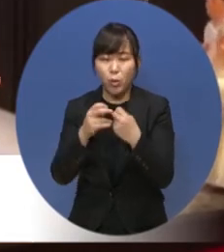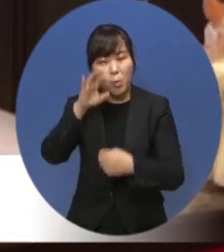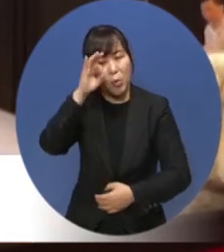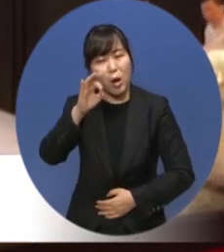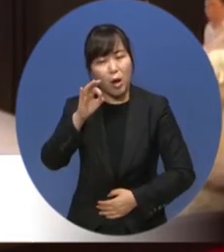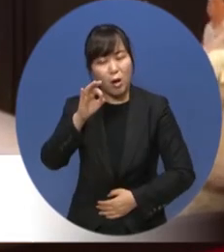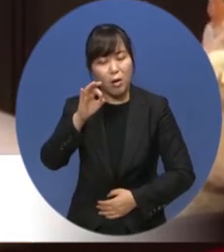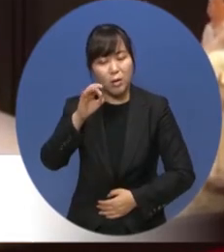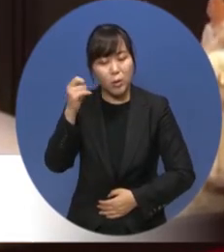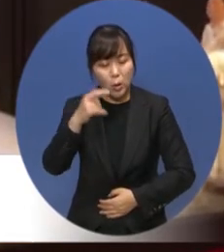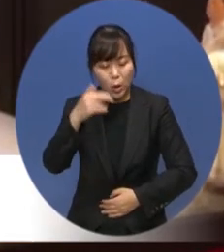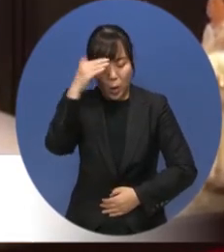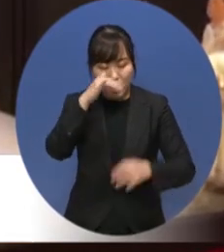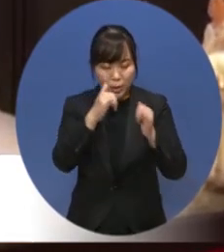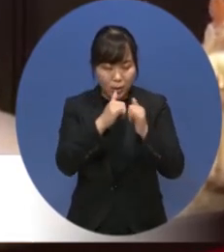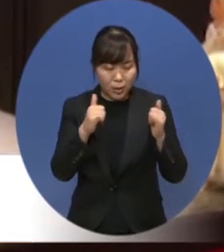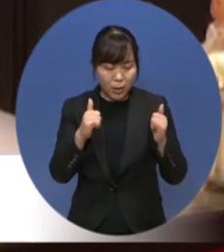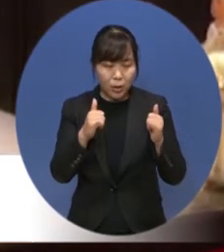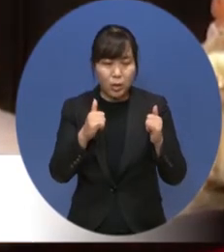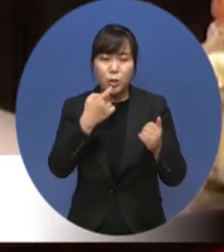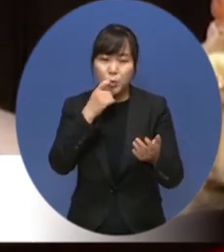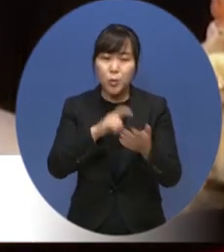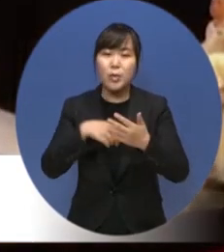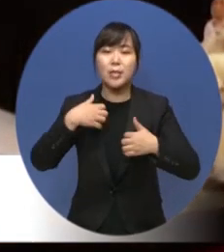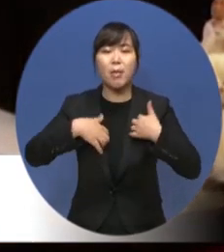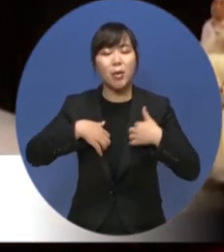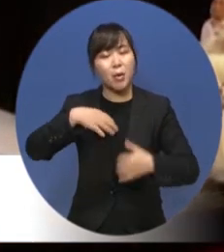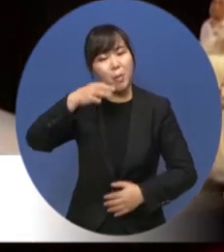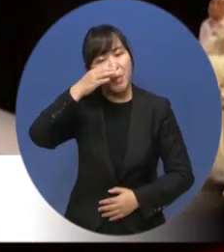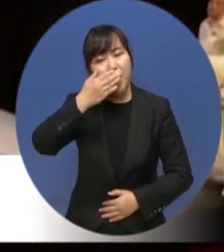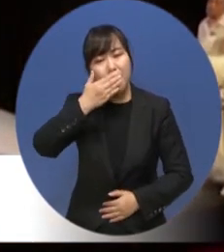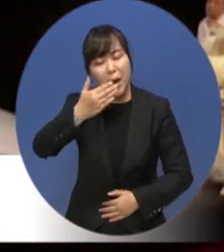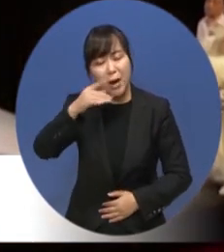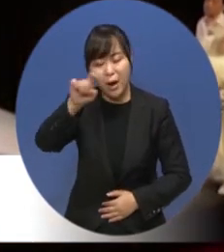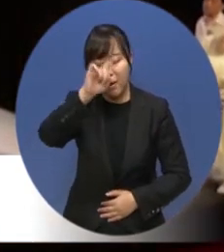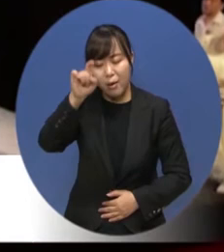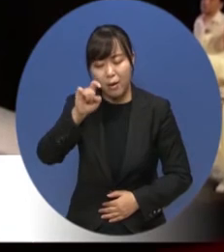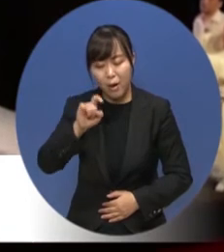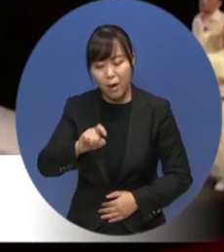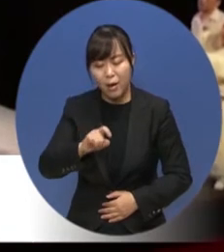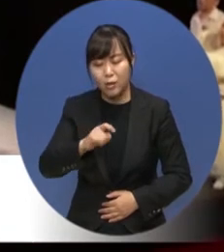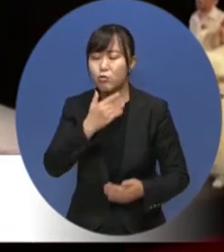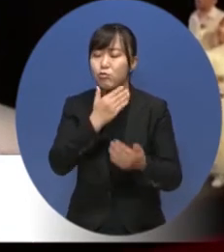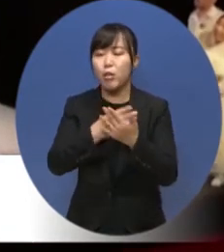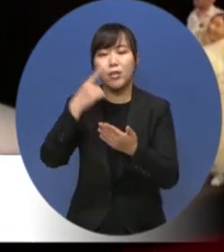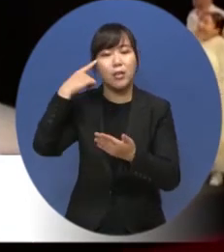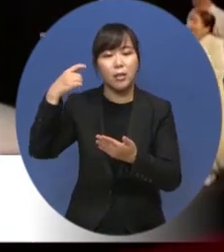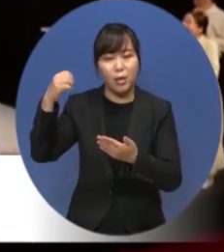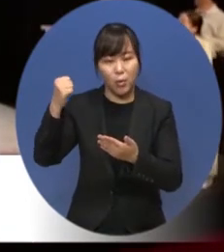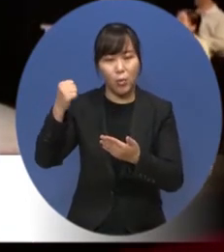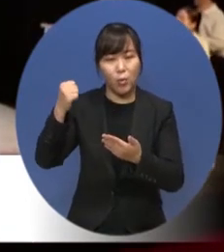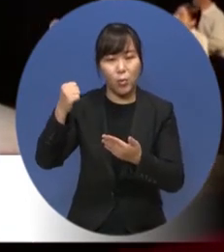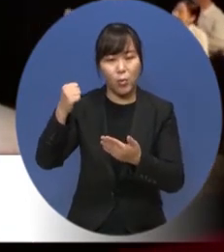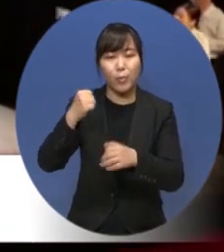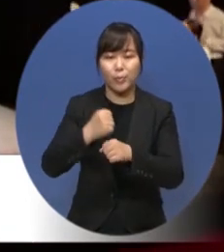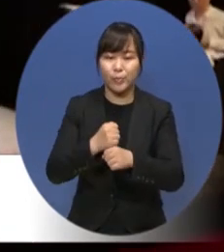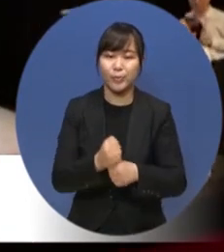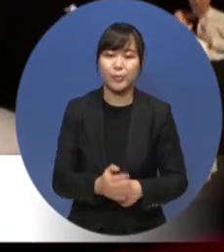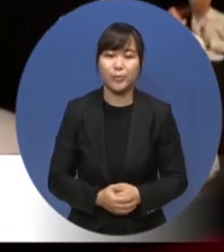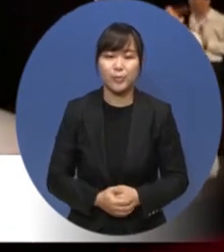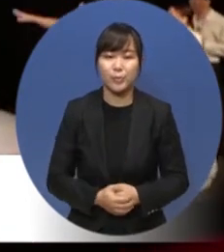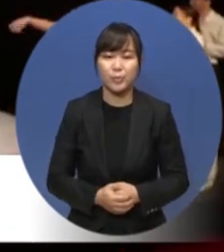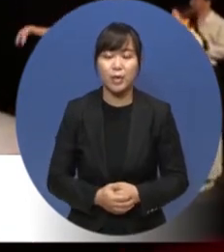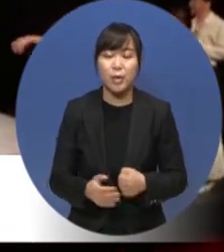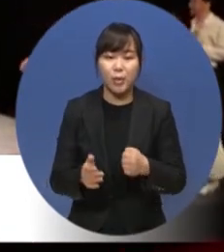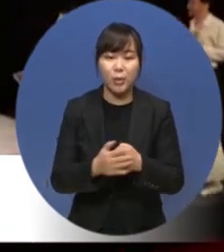어떻게 하면 관객들이 쉽고 재미나게 볼수 있을까에 포인트를 두고 이번 작품 연출을 했습니다.